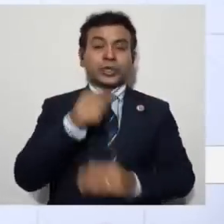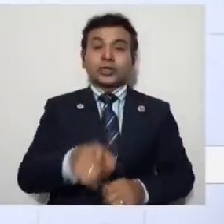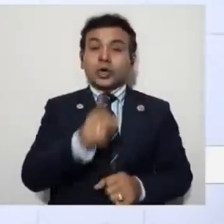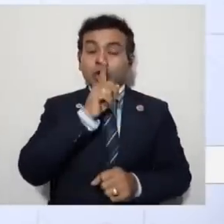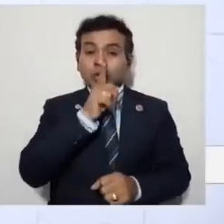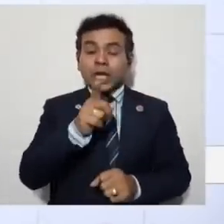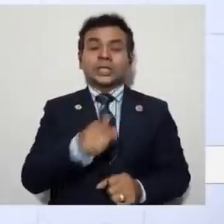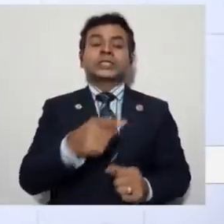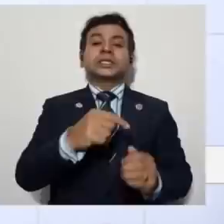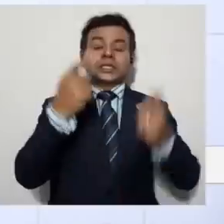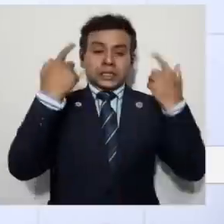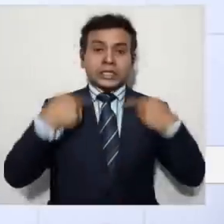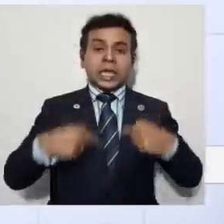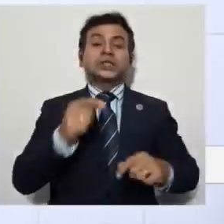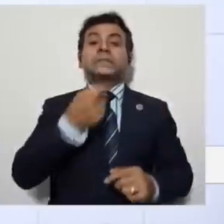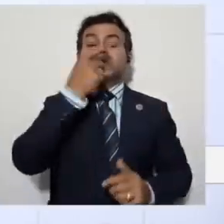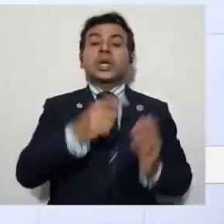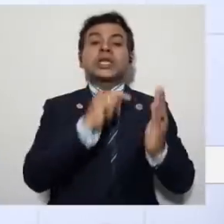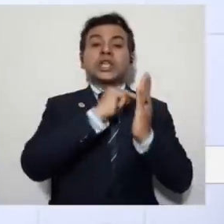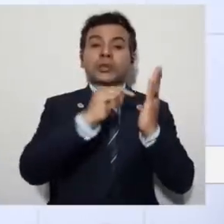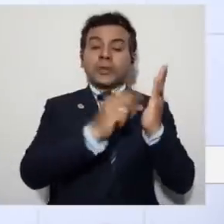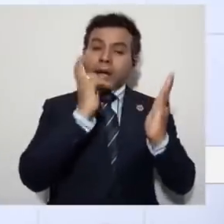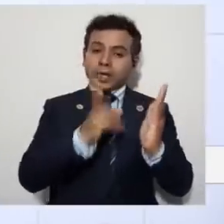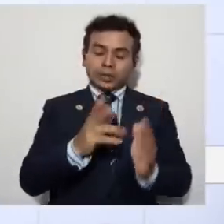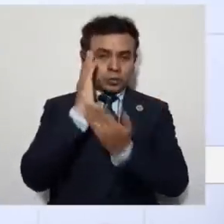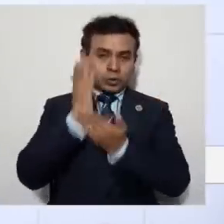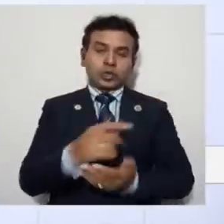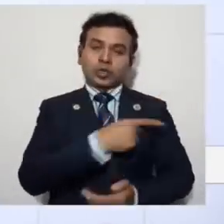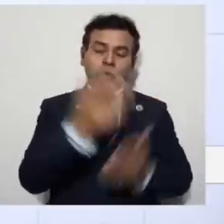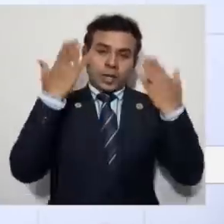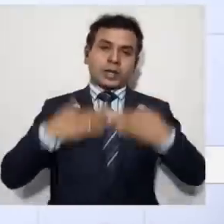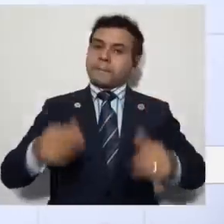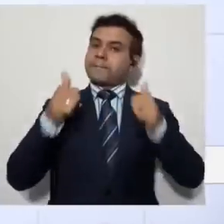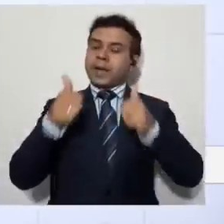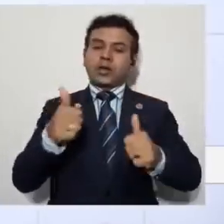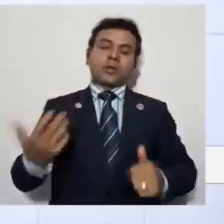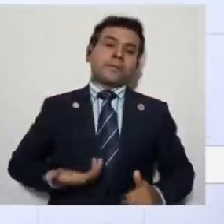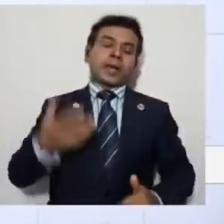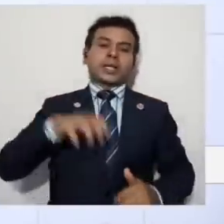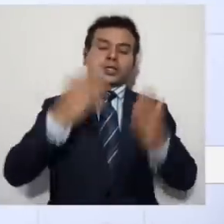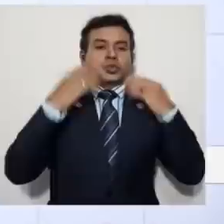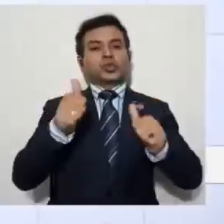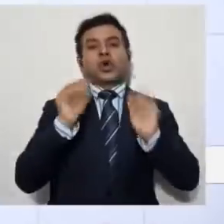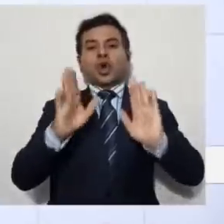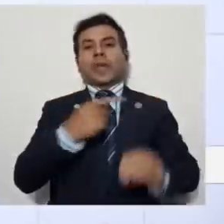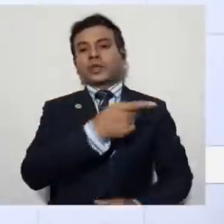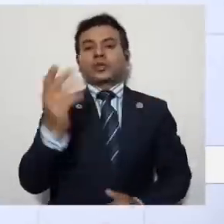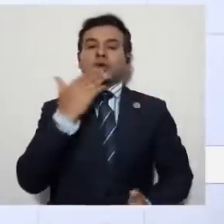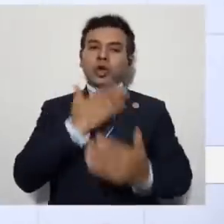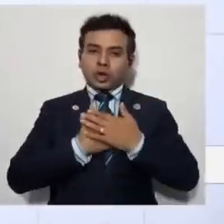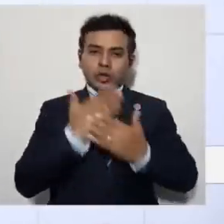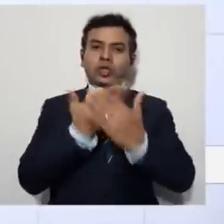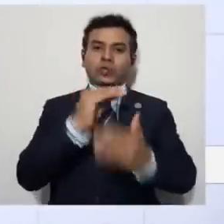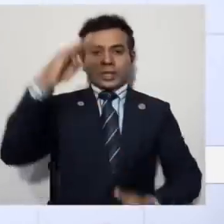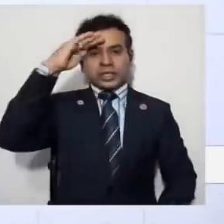নিয়মগুলো আছে সেই নিয়মগুলো আমরা মেনে চলবো, স্বাস্থ্যবিধি মেনে চলবো, রমজানেরও যে স্বাস্থ্যবিধি আছে সেগুলো আমরা মেনে চলবো, সবাই মিলে সুস্থ